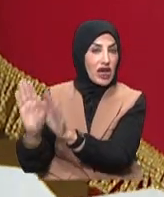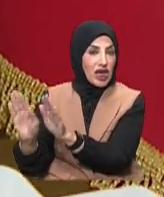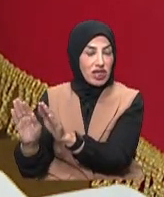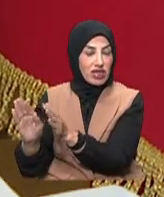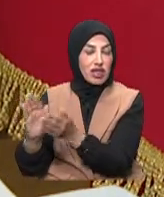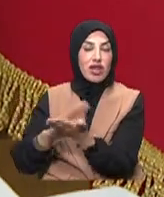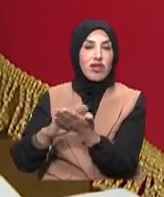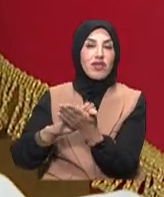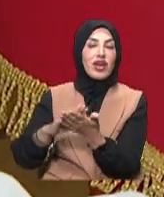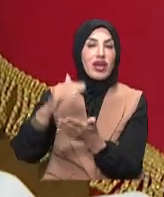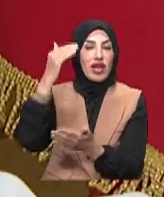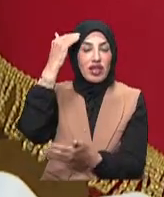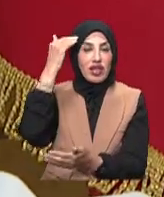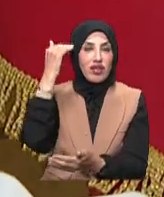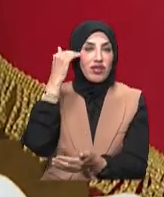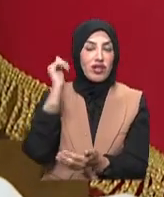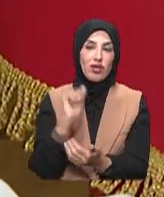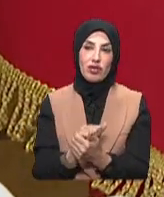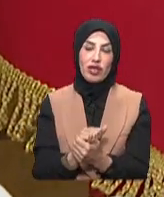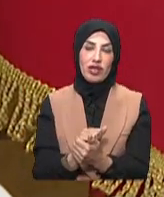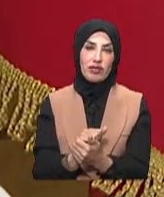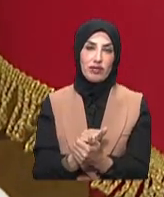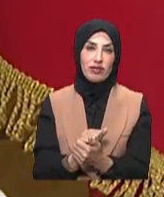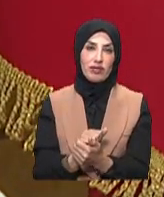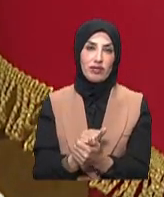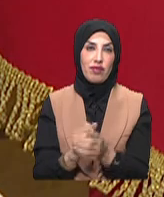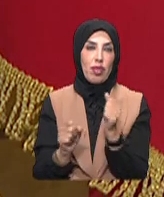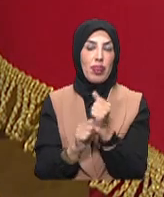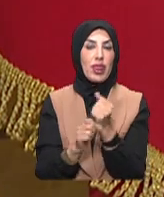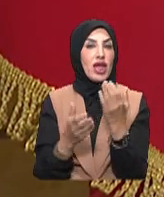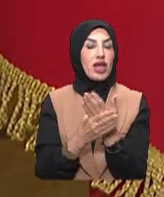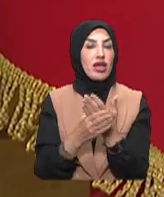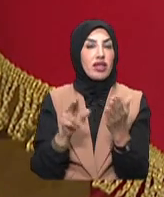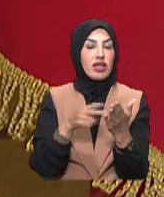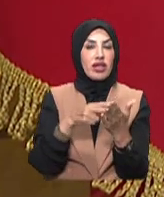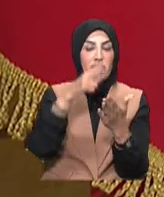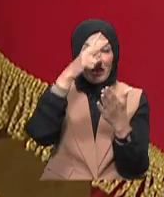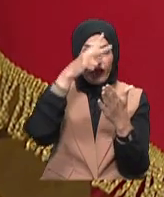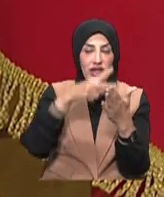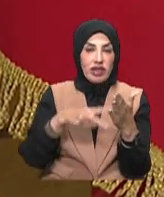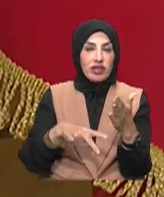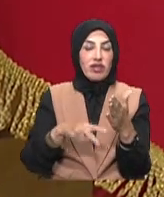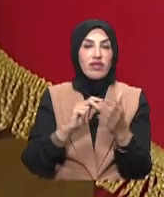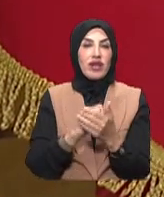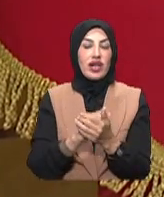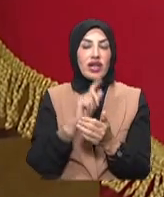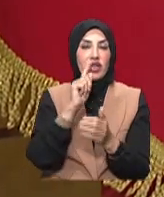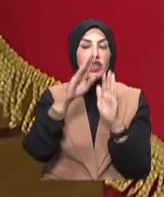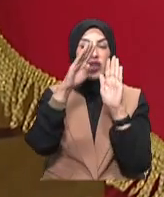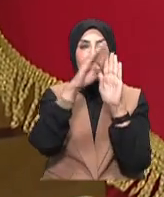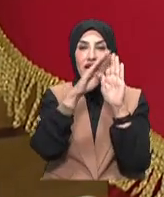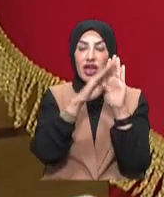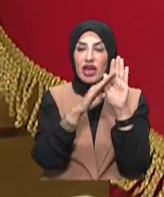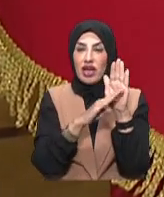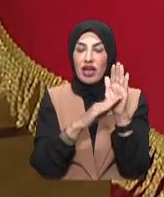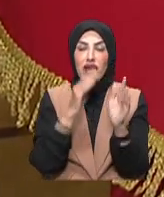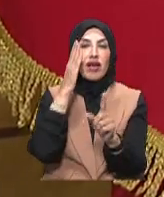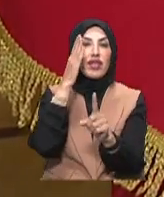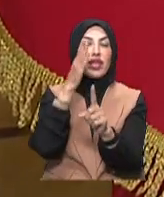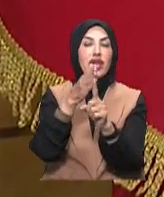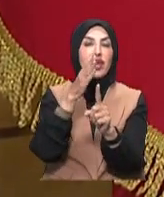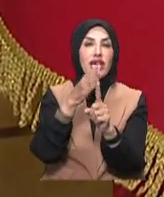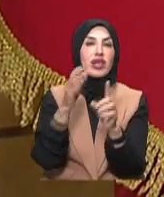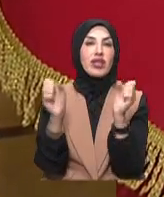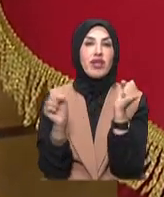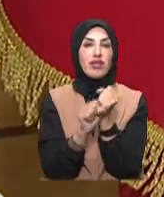في كوريا طبعا الاتفاقيه هذه كانت نتاج عمل ضخم